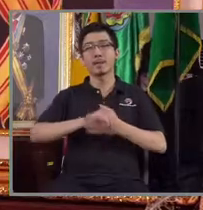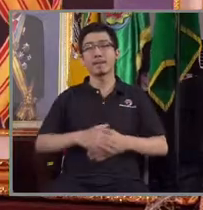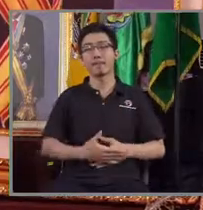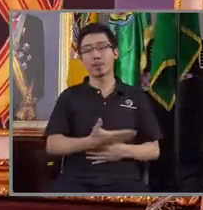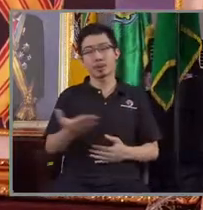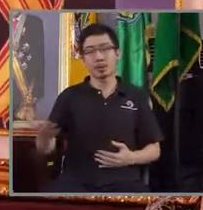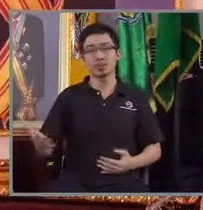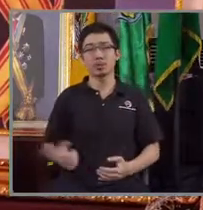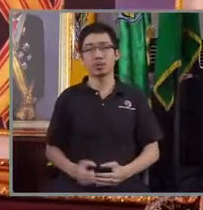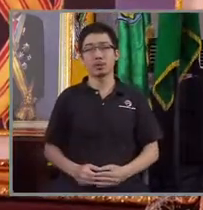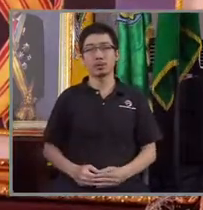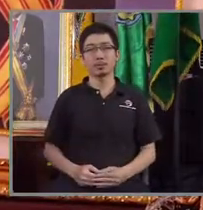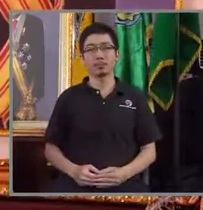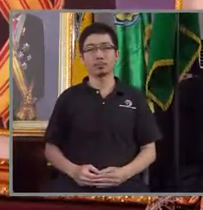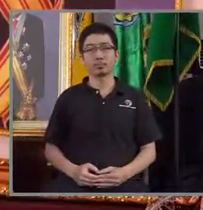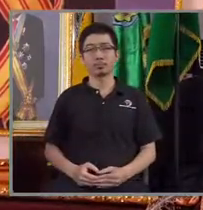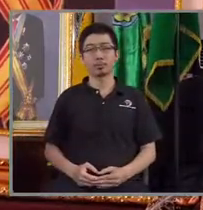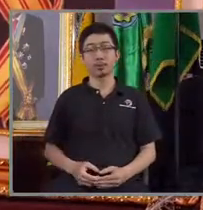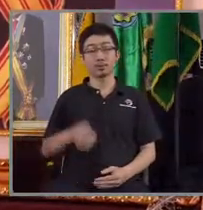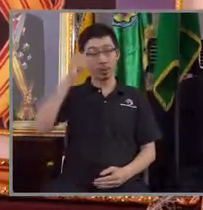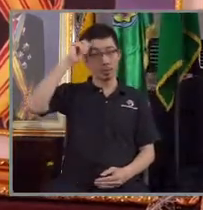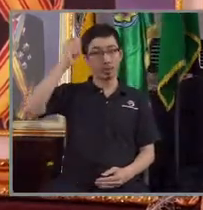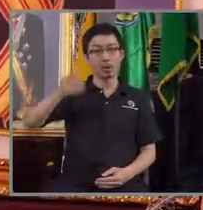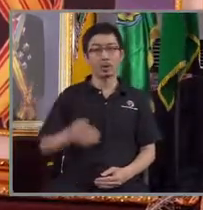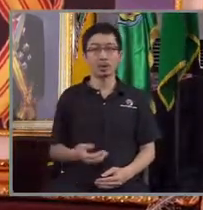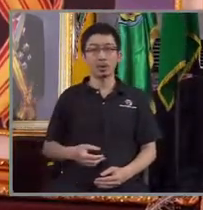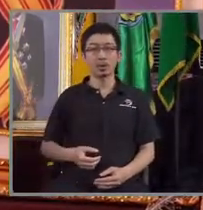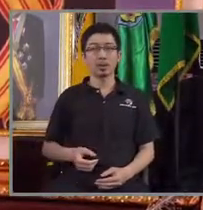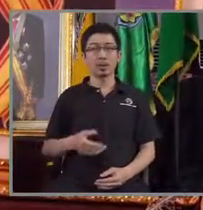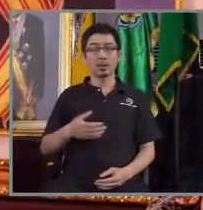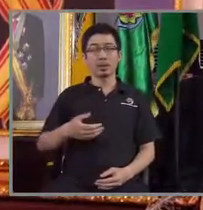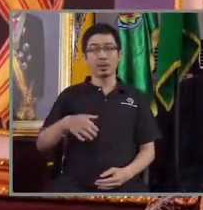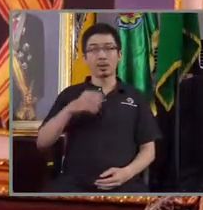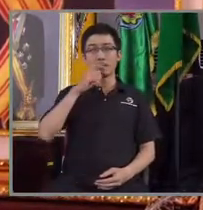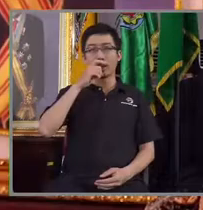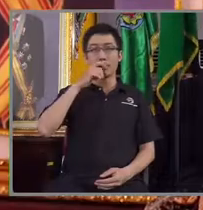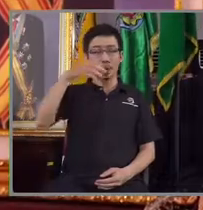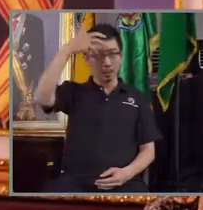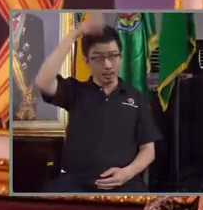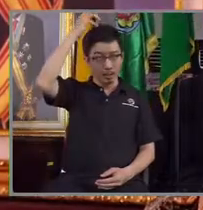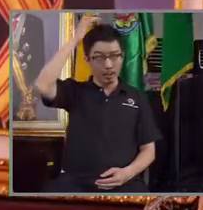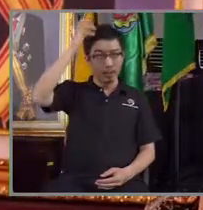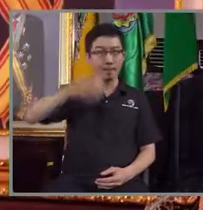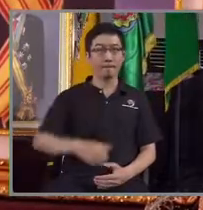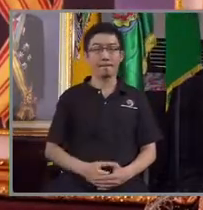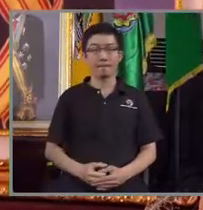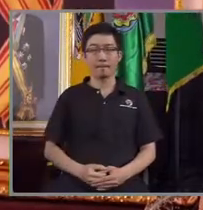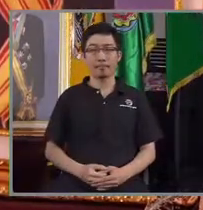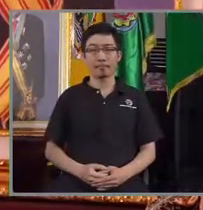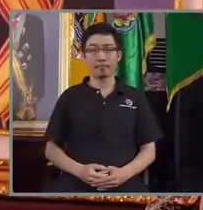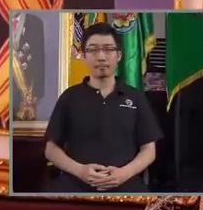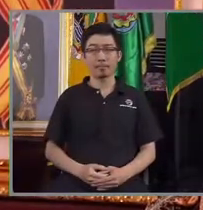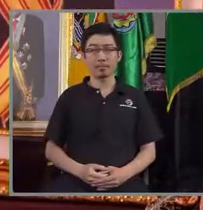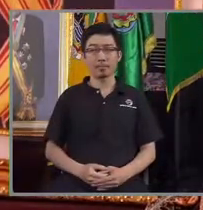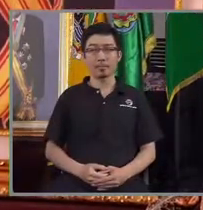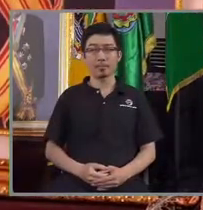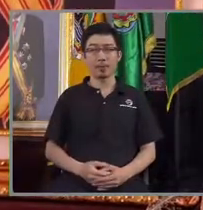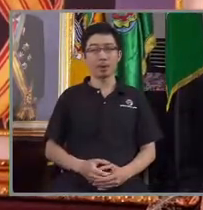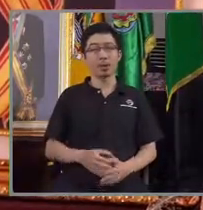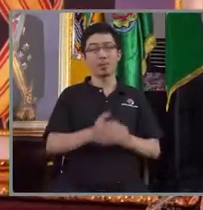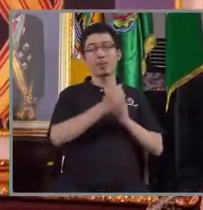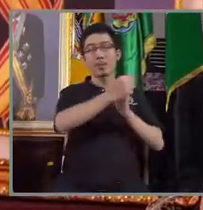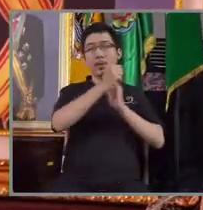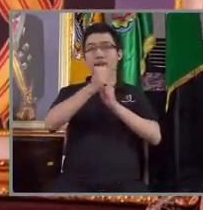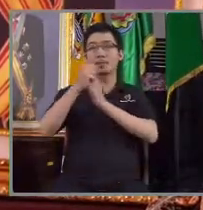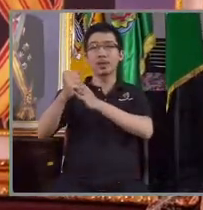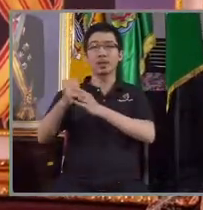cermati hebat gundur beserta ketua DPRD dan Pimpinan dan jajaran dari